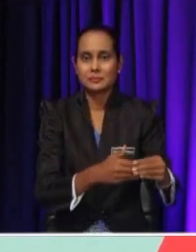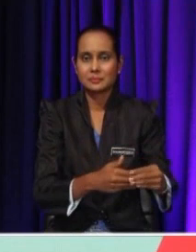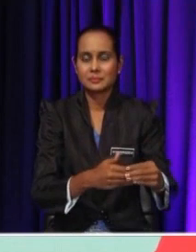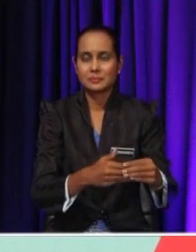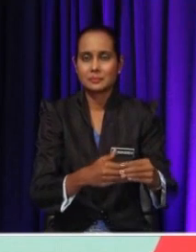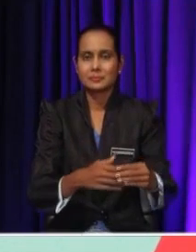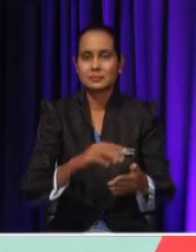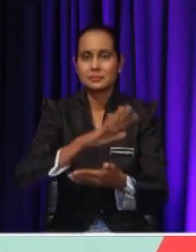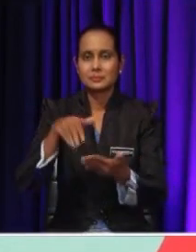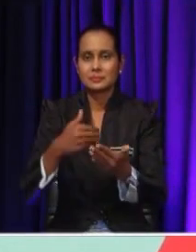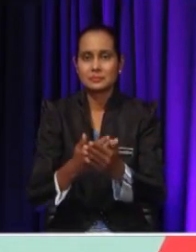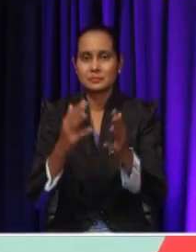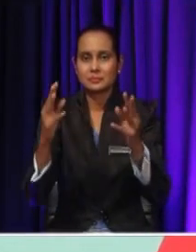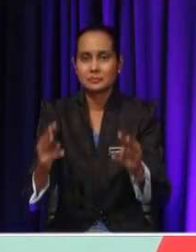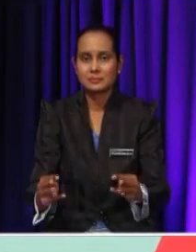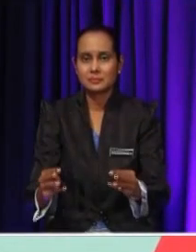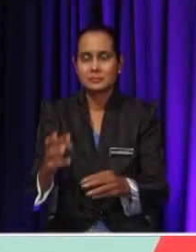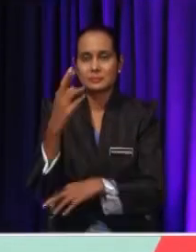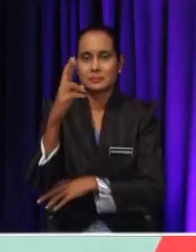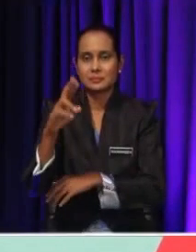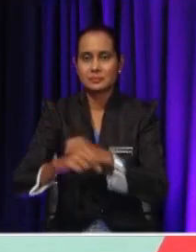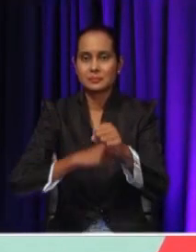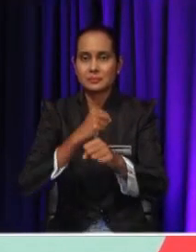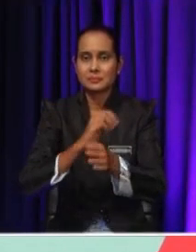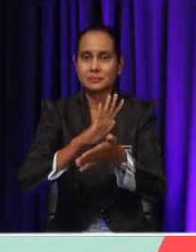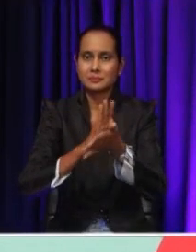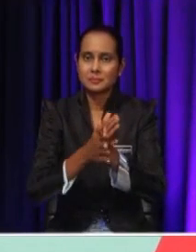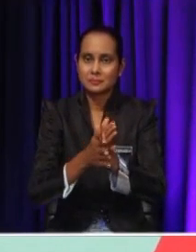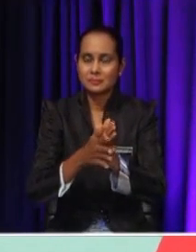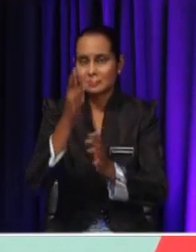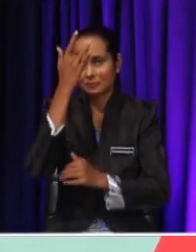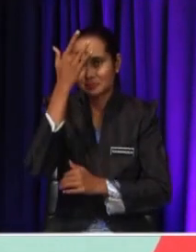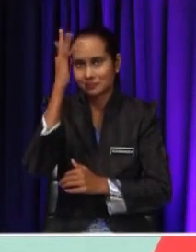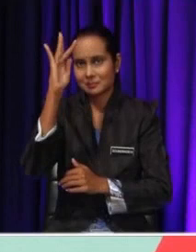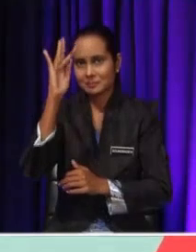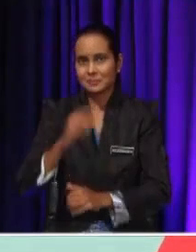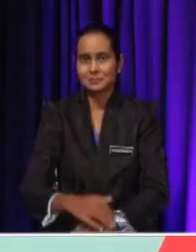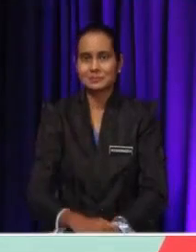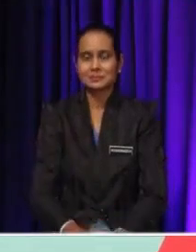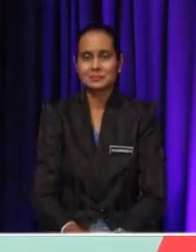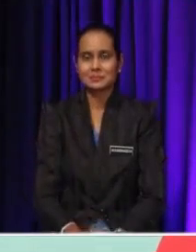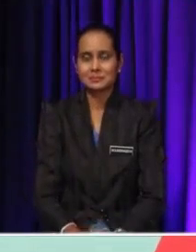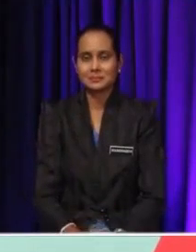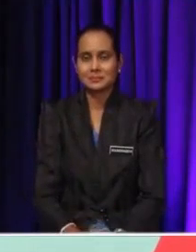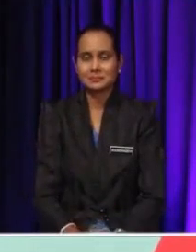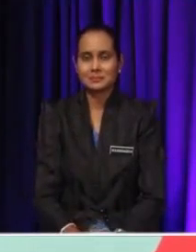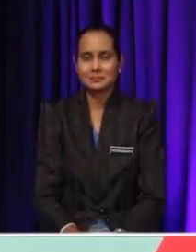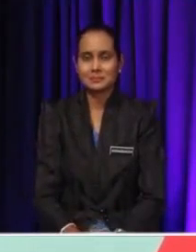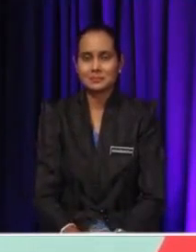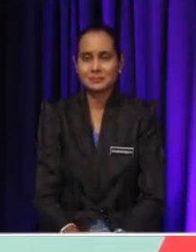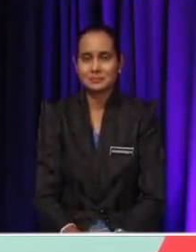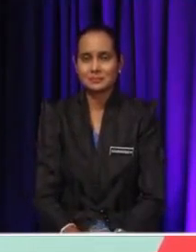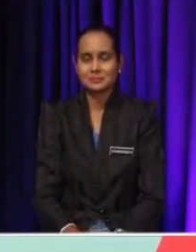sebagai umat Seribu Tahun kakeknya menjadi Hikmat oke bagus Alhamdulillah